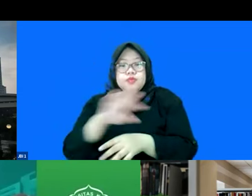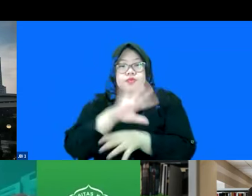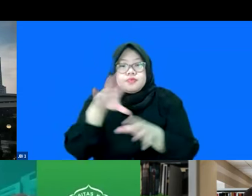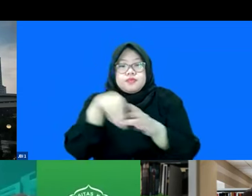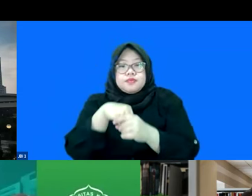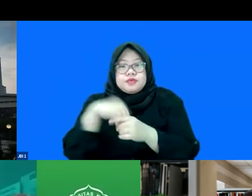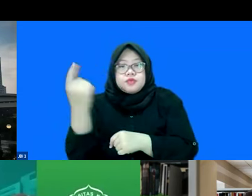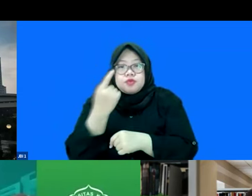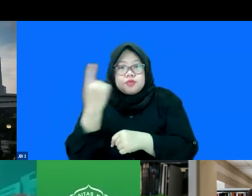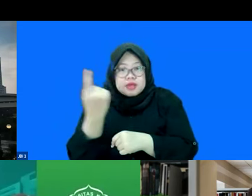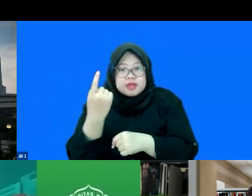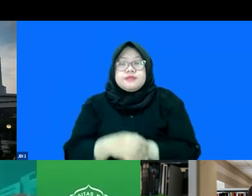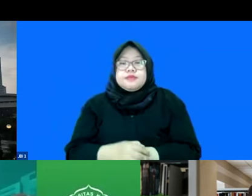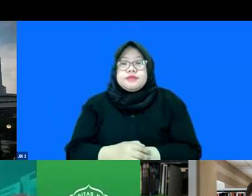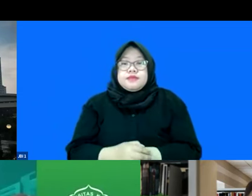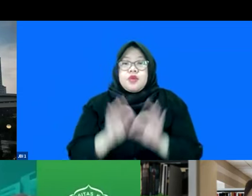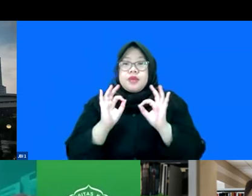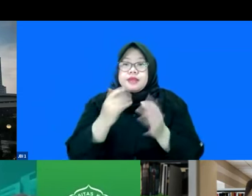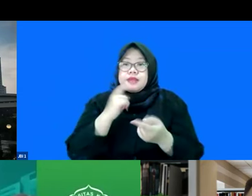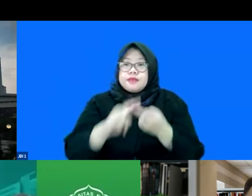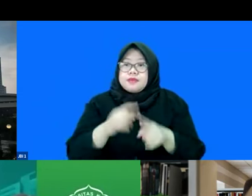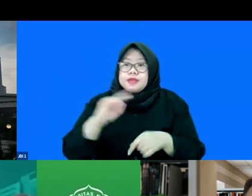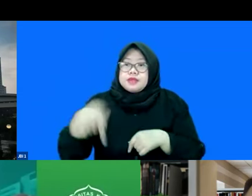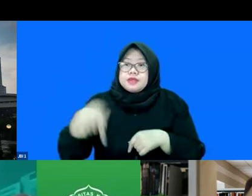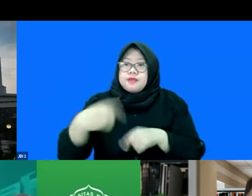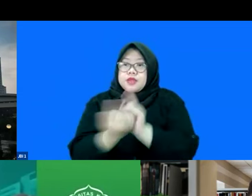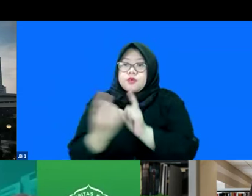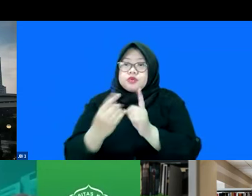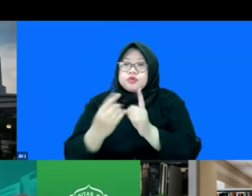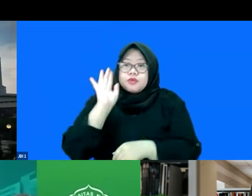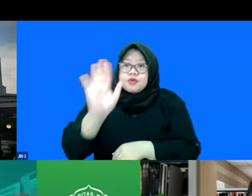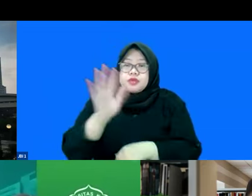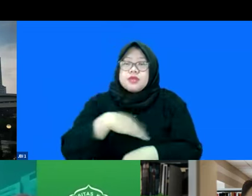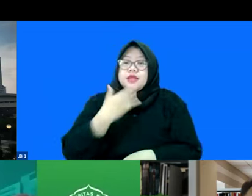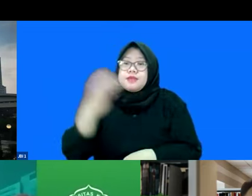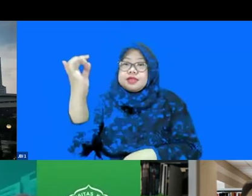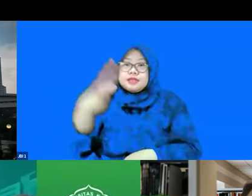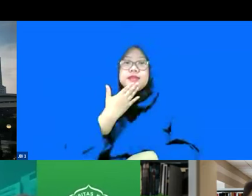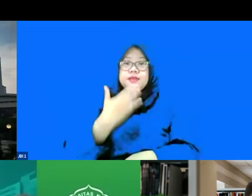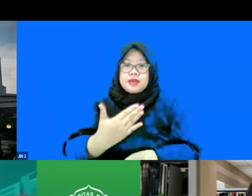Baik, teman-teman, sampai bertemu pada diskusi selanjutnya. Selamat siang, terima kasih.